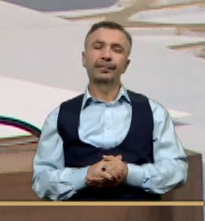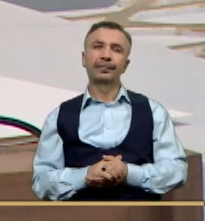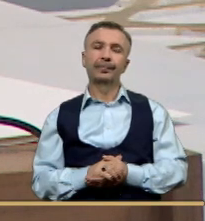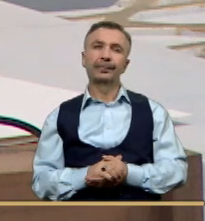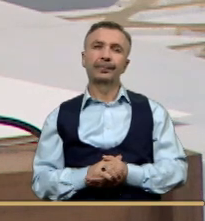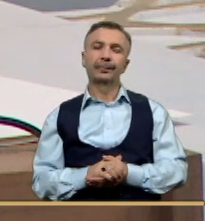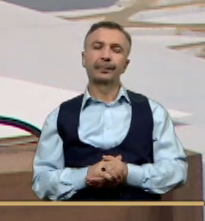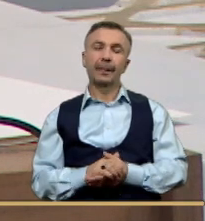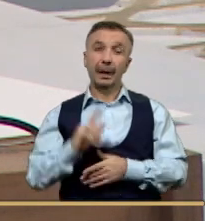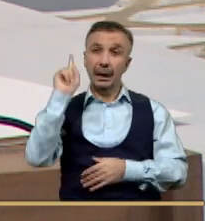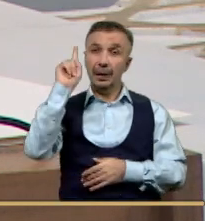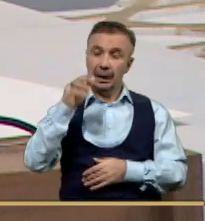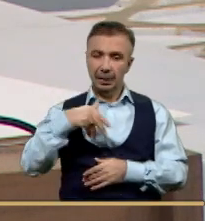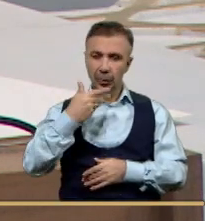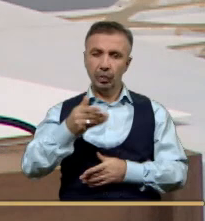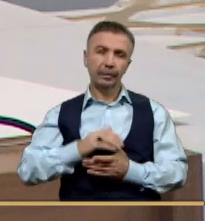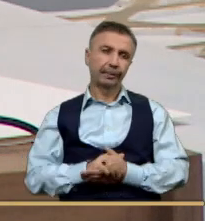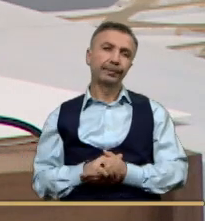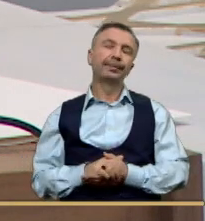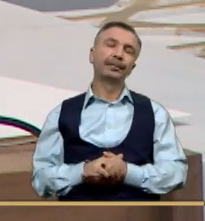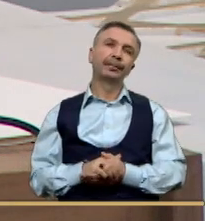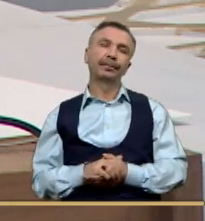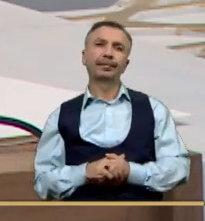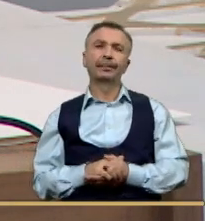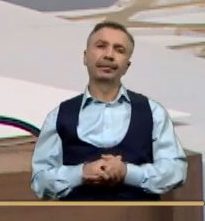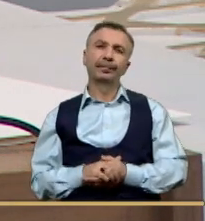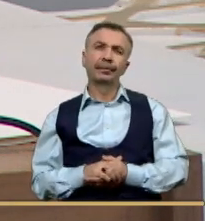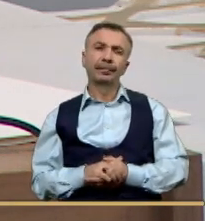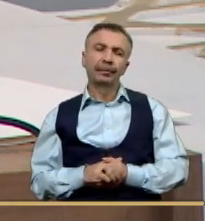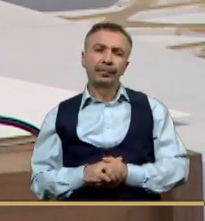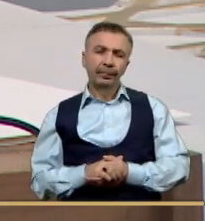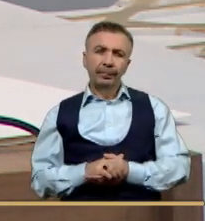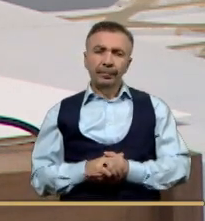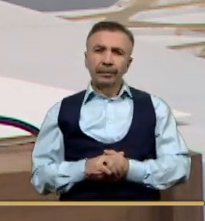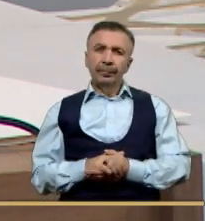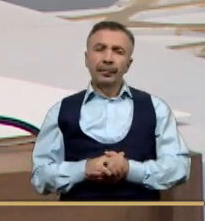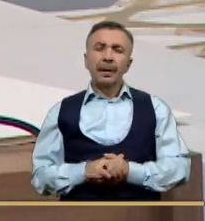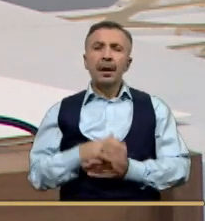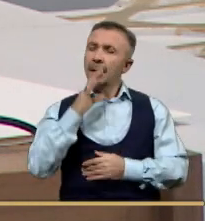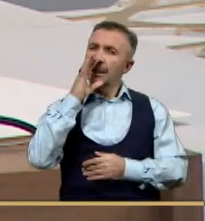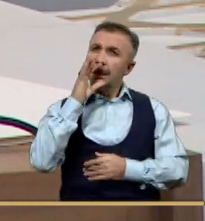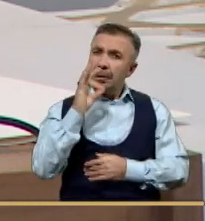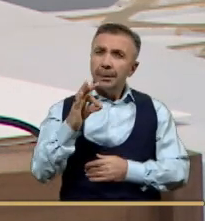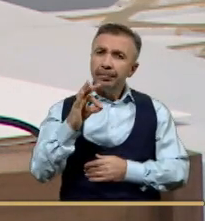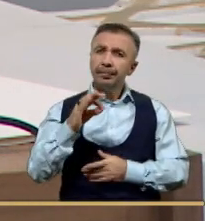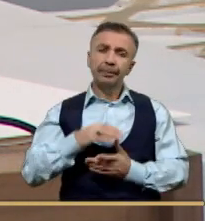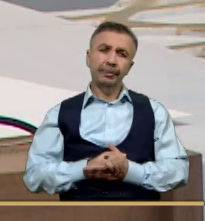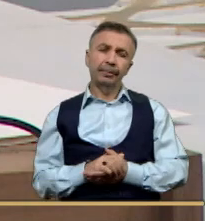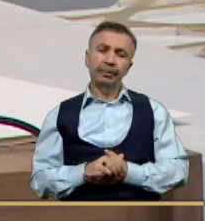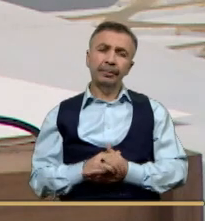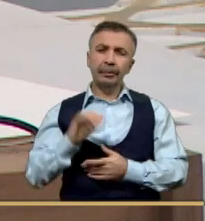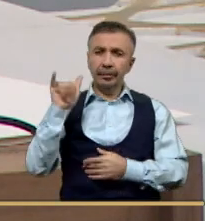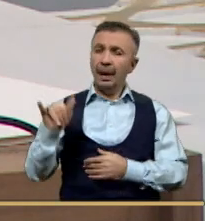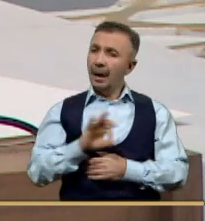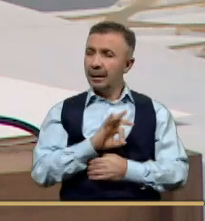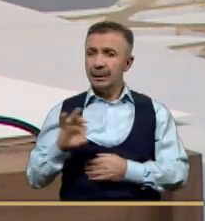اَنَّهُ مَنْ قَتَلَ نَفْسًا بِغَيْرِ نَفْسٍ, kim haksız